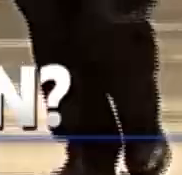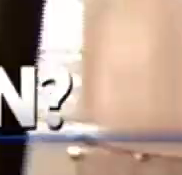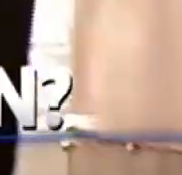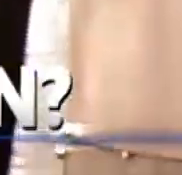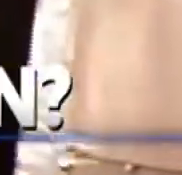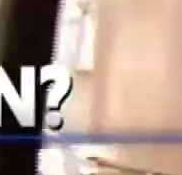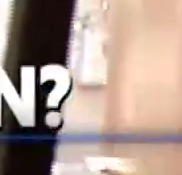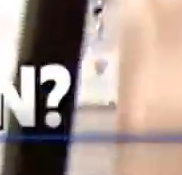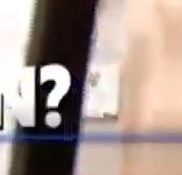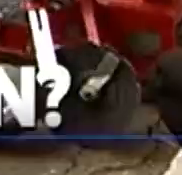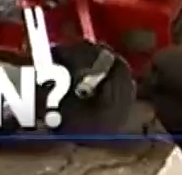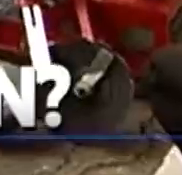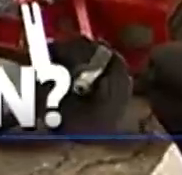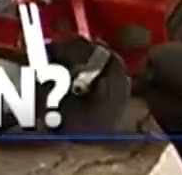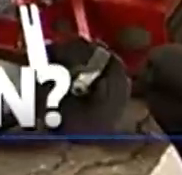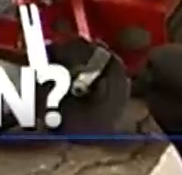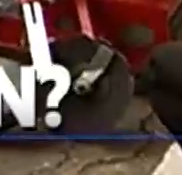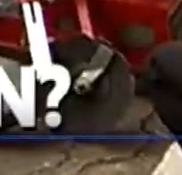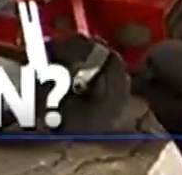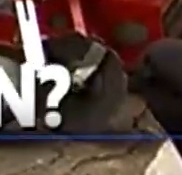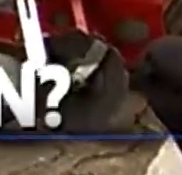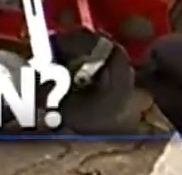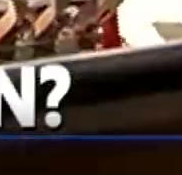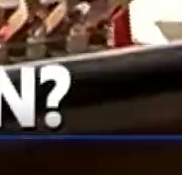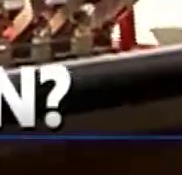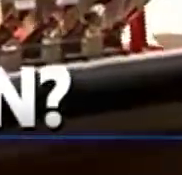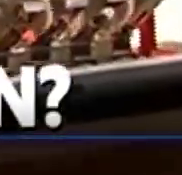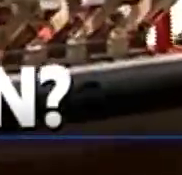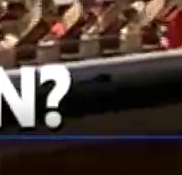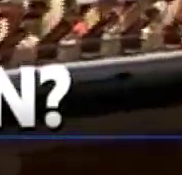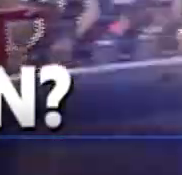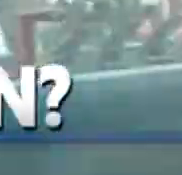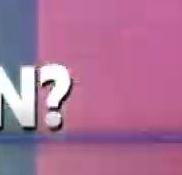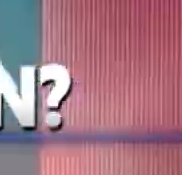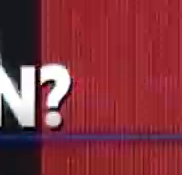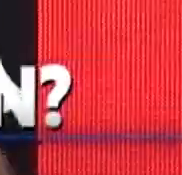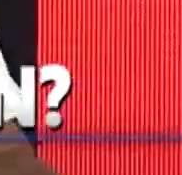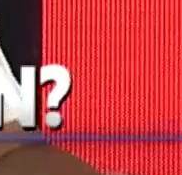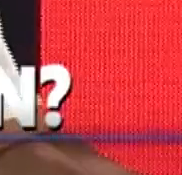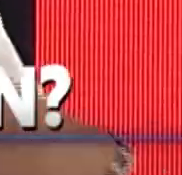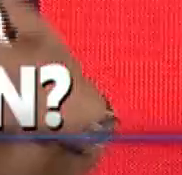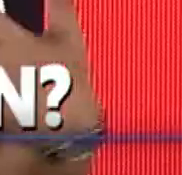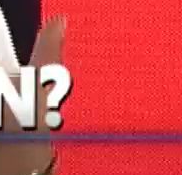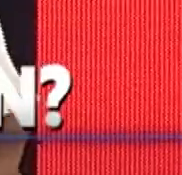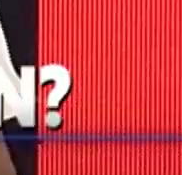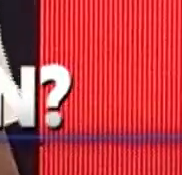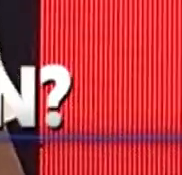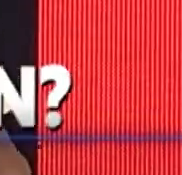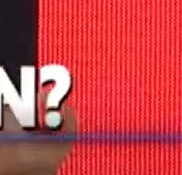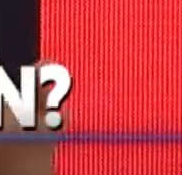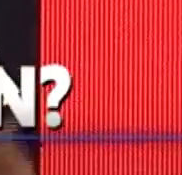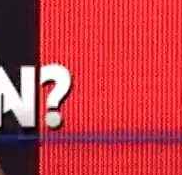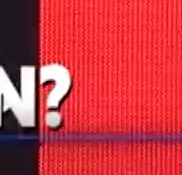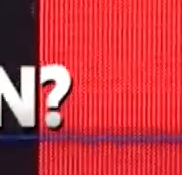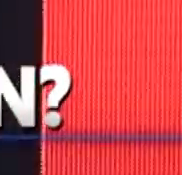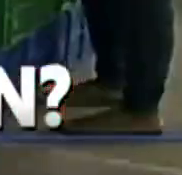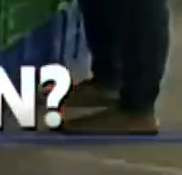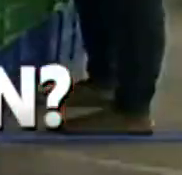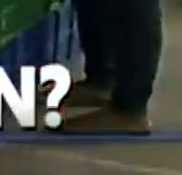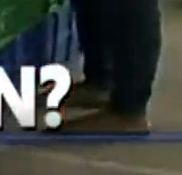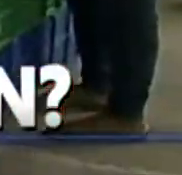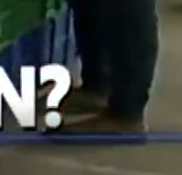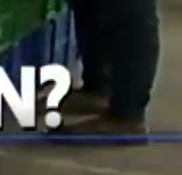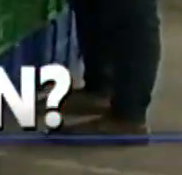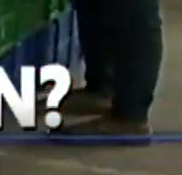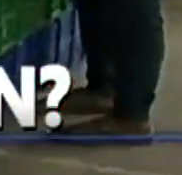Marcos, pinatututukan ang pagpapalakas ng ating teknolohiya at agrikultura. Ang lahat ay kailangan natin tignan at pag-aralan